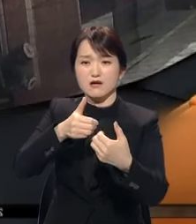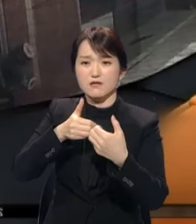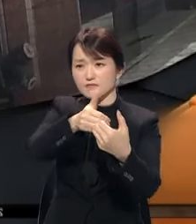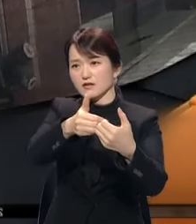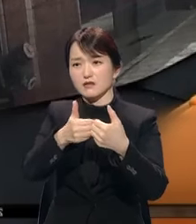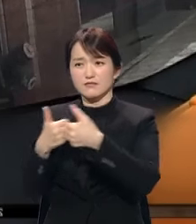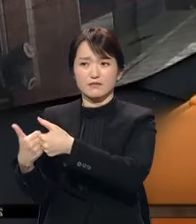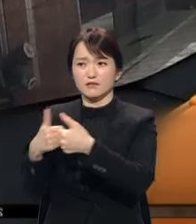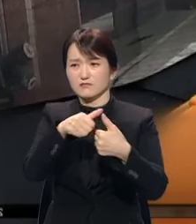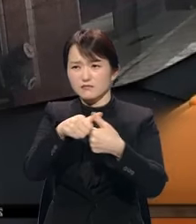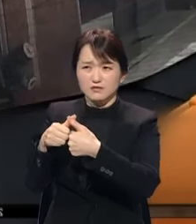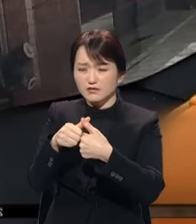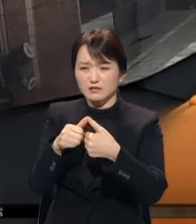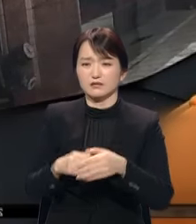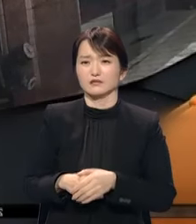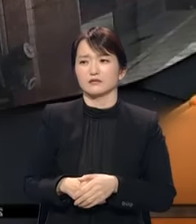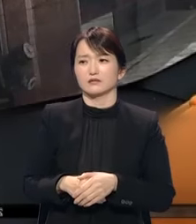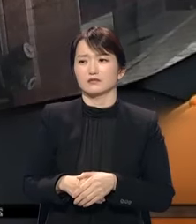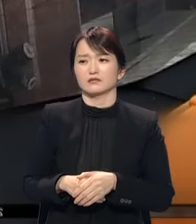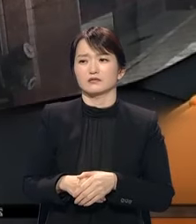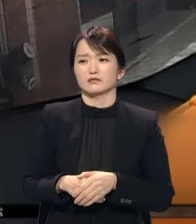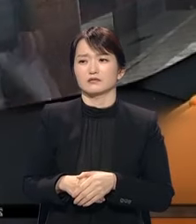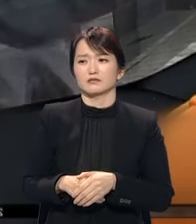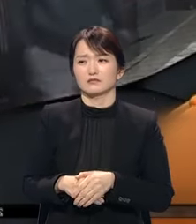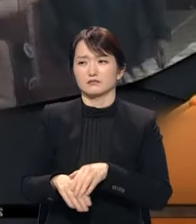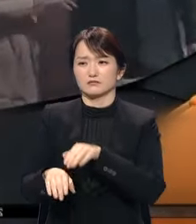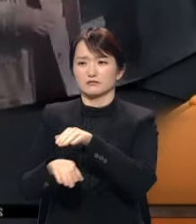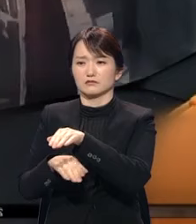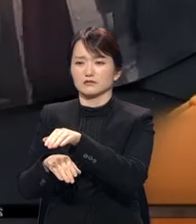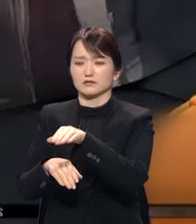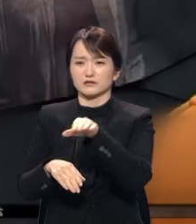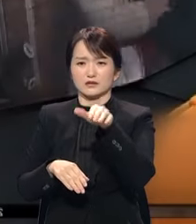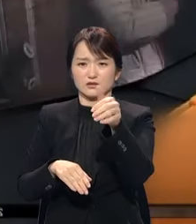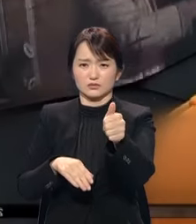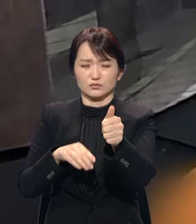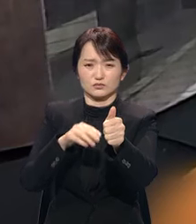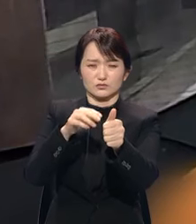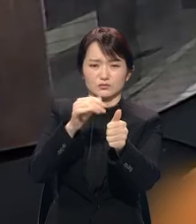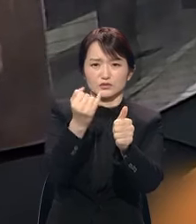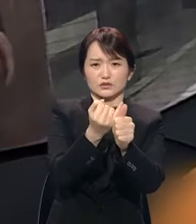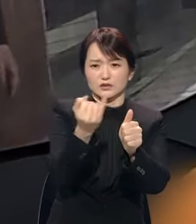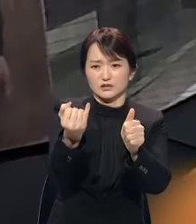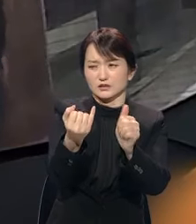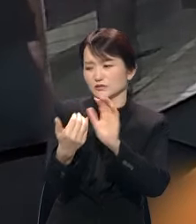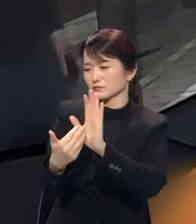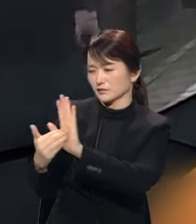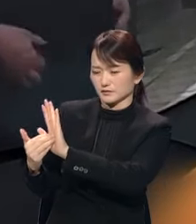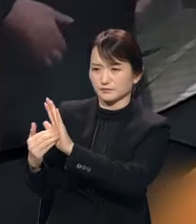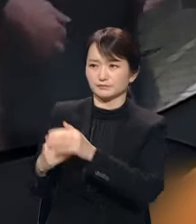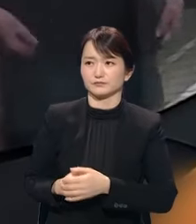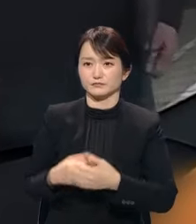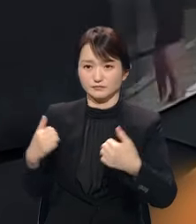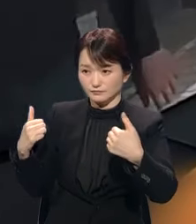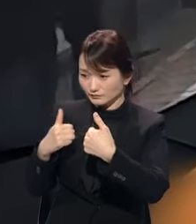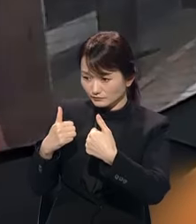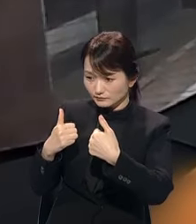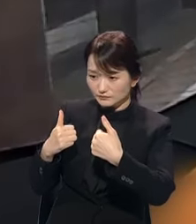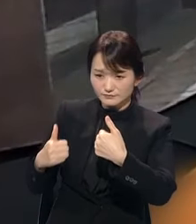뭐라고 해요? 자, 그랬더니 차주의 아내, 싸우지 마세요. 막 이렇게 서로 말리는데, 자, 상대 운전자는 분이 안 풀렸는지 계속